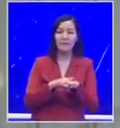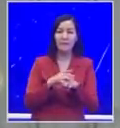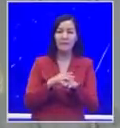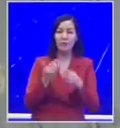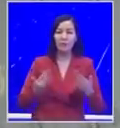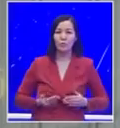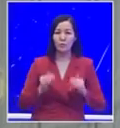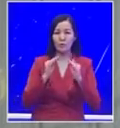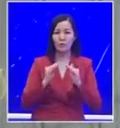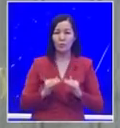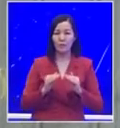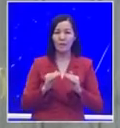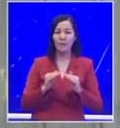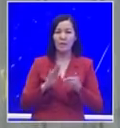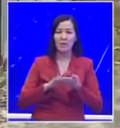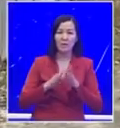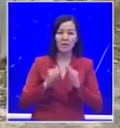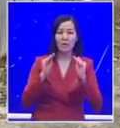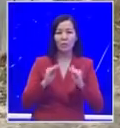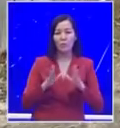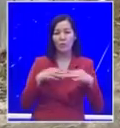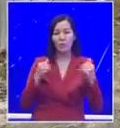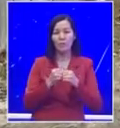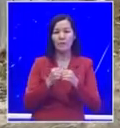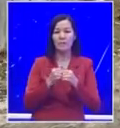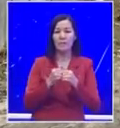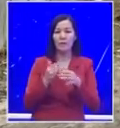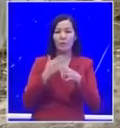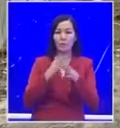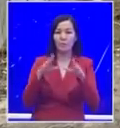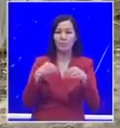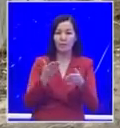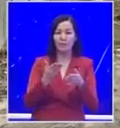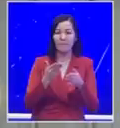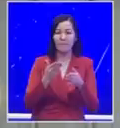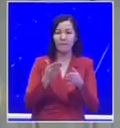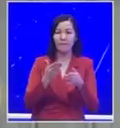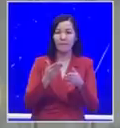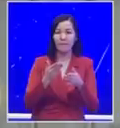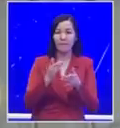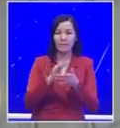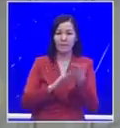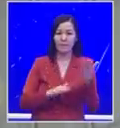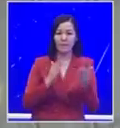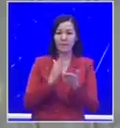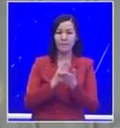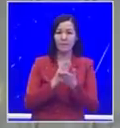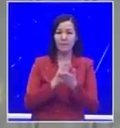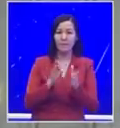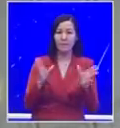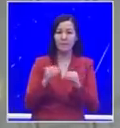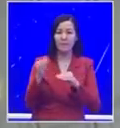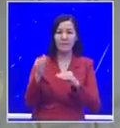елімізге көп балалы баспаналы үйлеріне осы қосылып көмек көрсетіп отырмыз. Бізде өзіміз сыбайлас